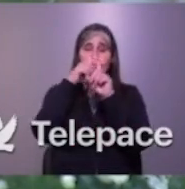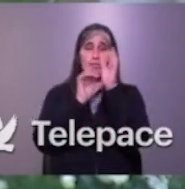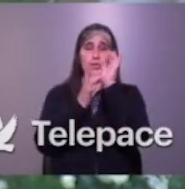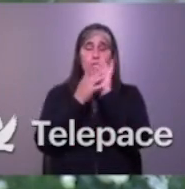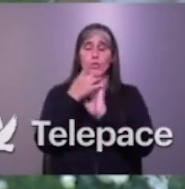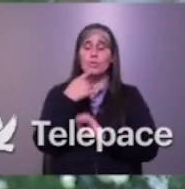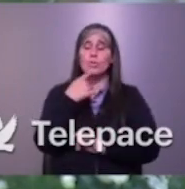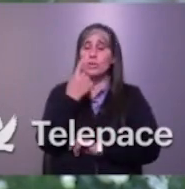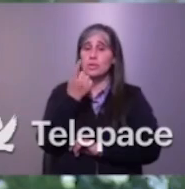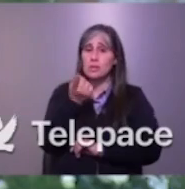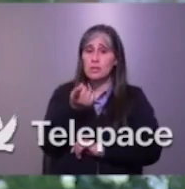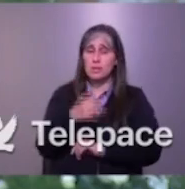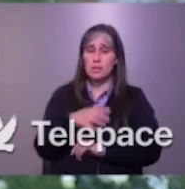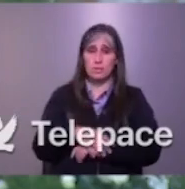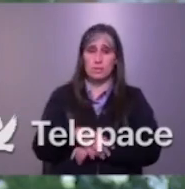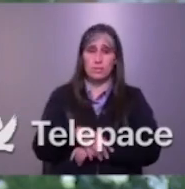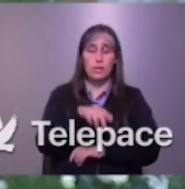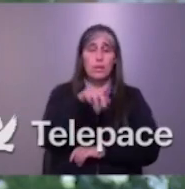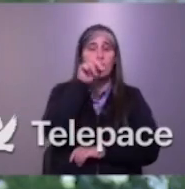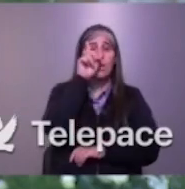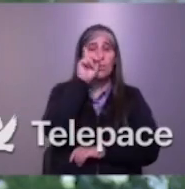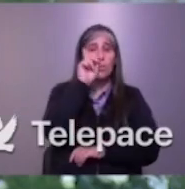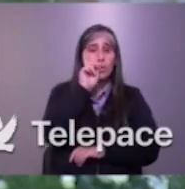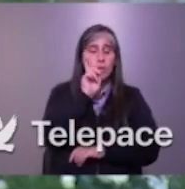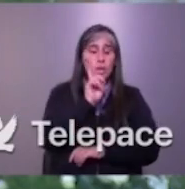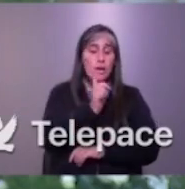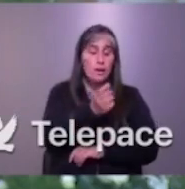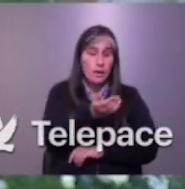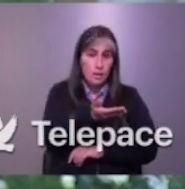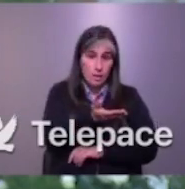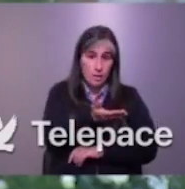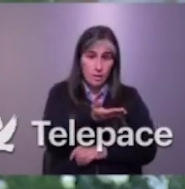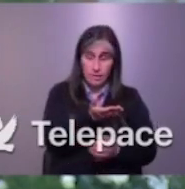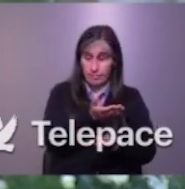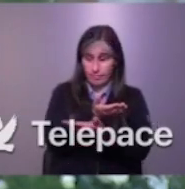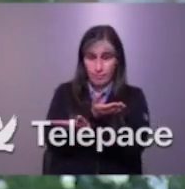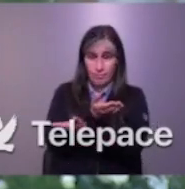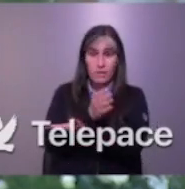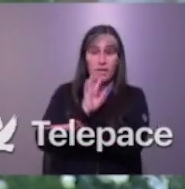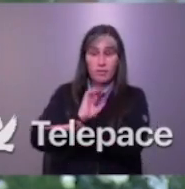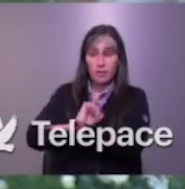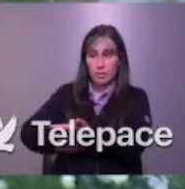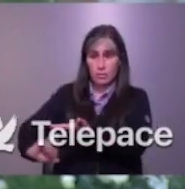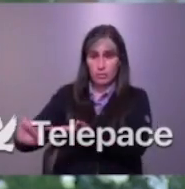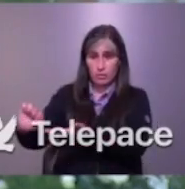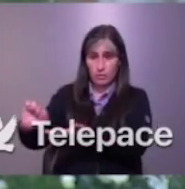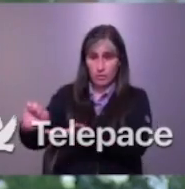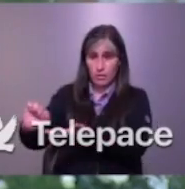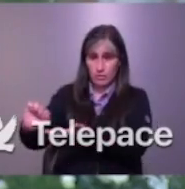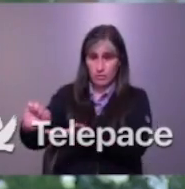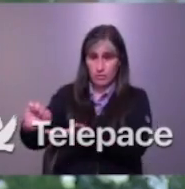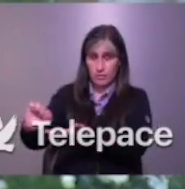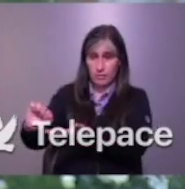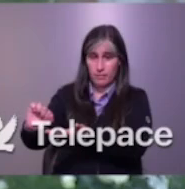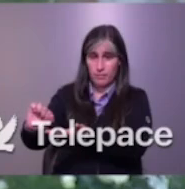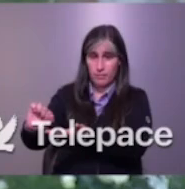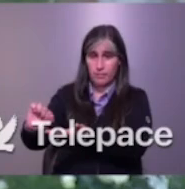madre. E da quel momento il discepolo la prese nella sua casa.